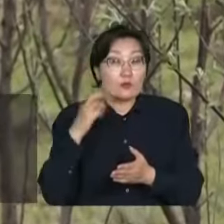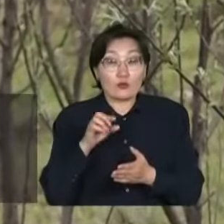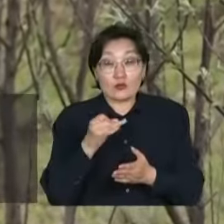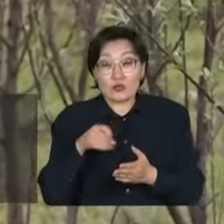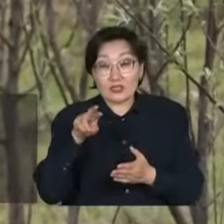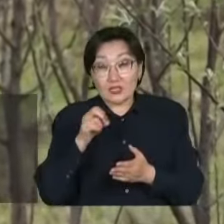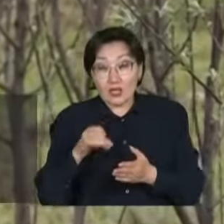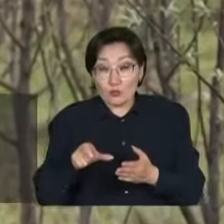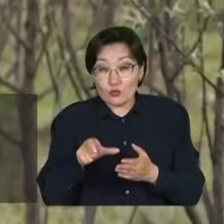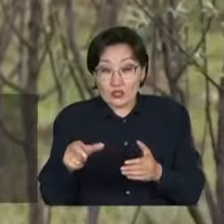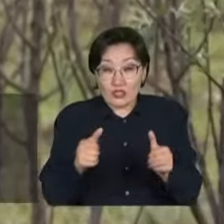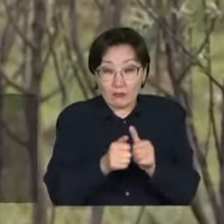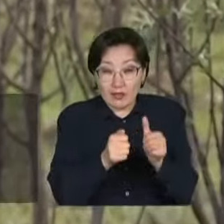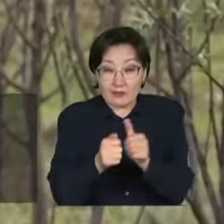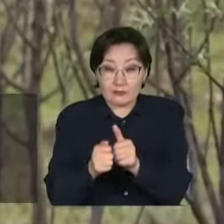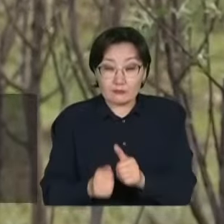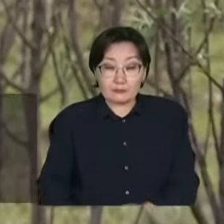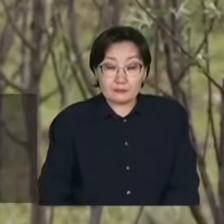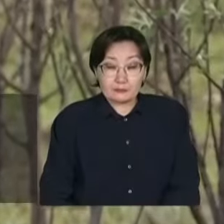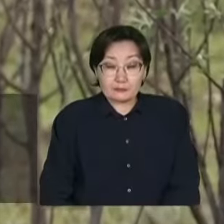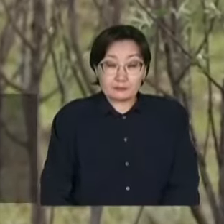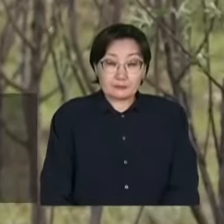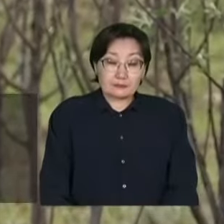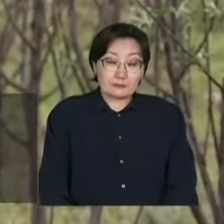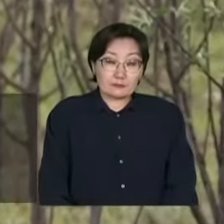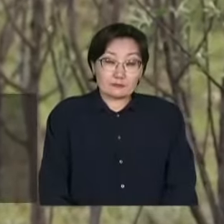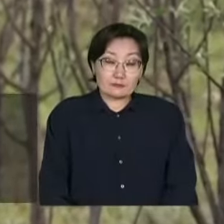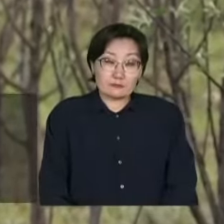өзеннің маңы. Гүлмарал Изатқызы, Сағынғали Мұңайтпасов, Алматы телеарнасы.